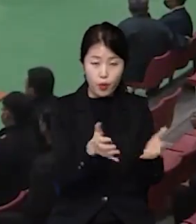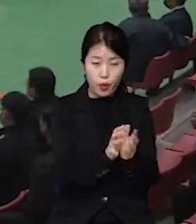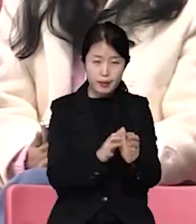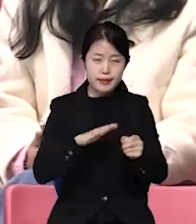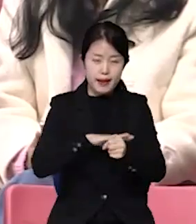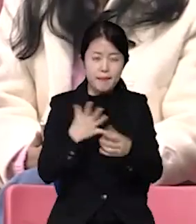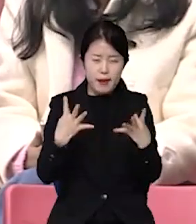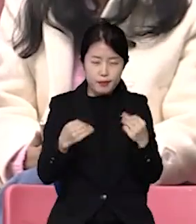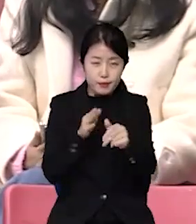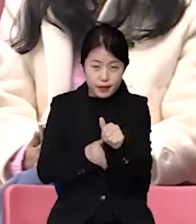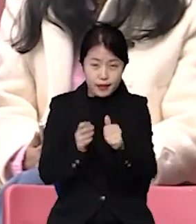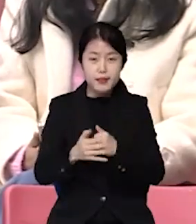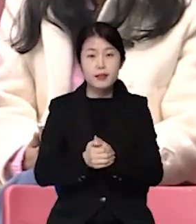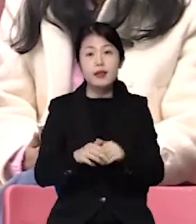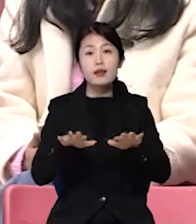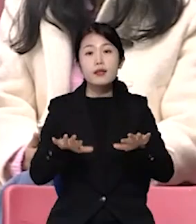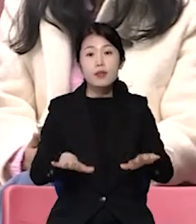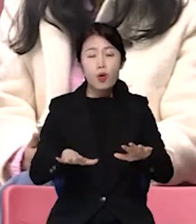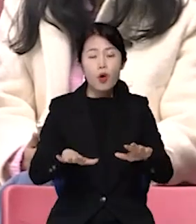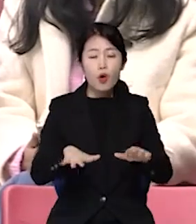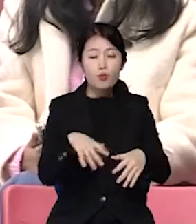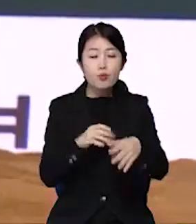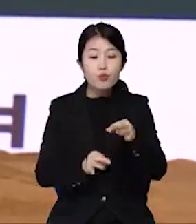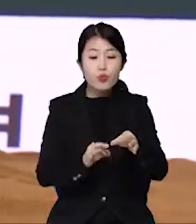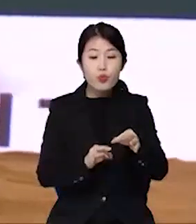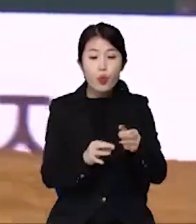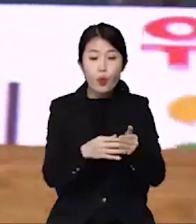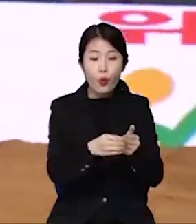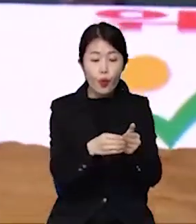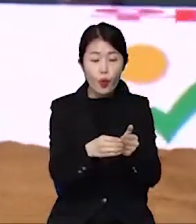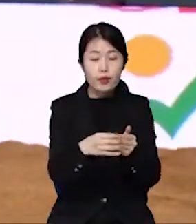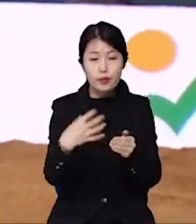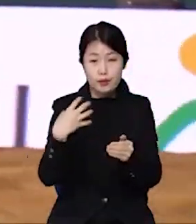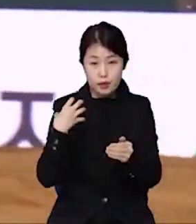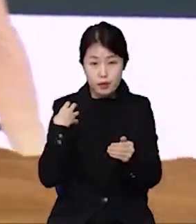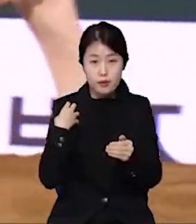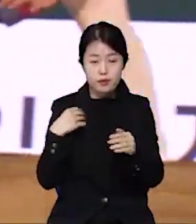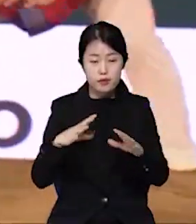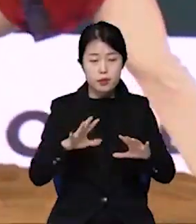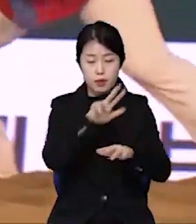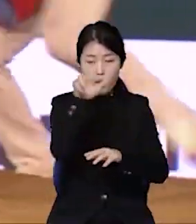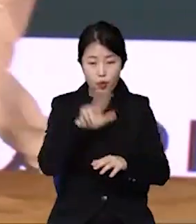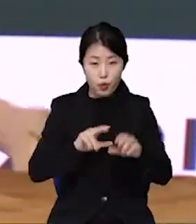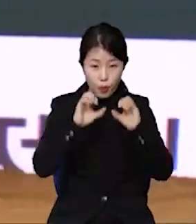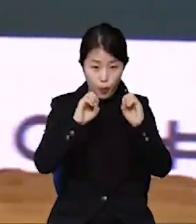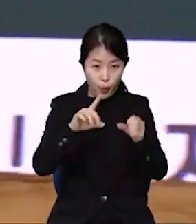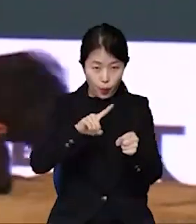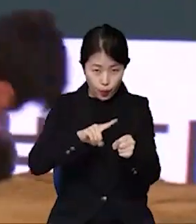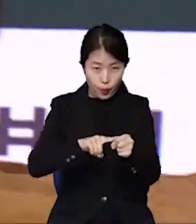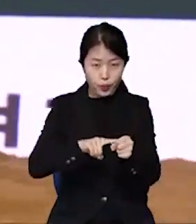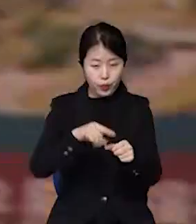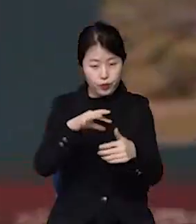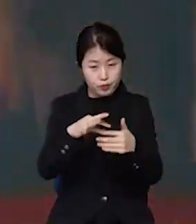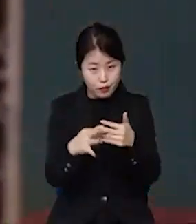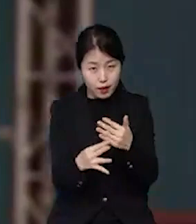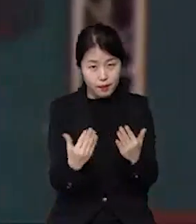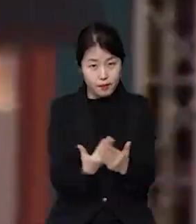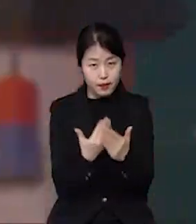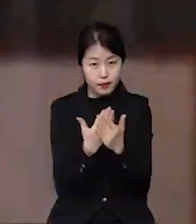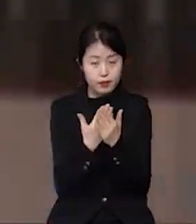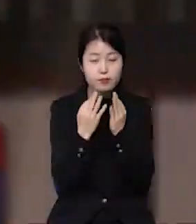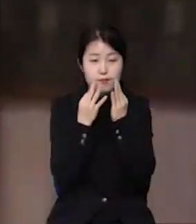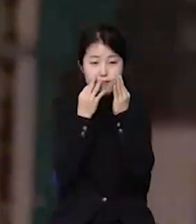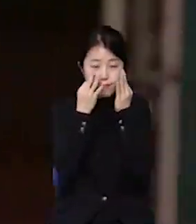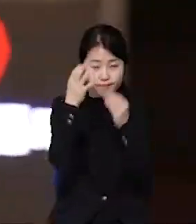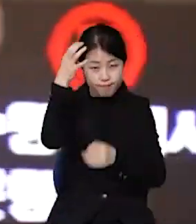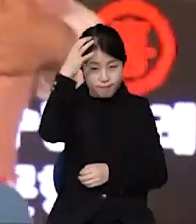영암군 민속씨름단이 프로 출범을 앞둔 씨름판을 선도하고 영암을 전국에 널리 알리는 성공적 콘텐츠로